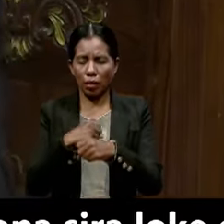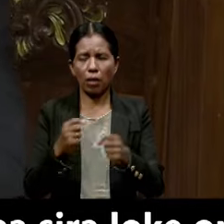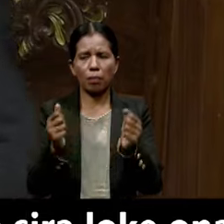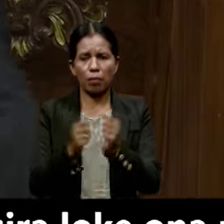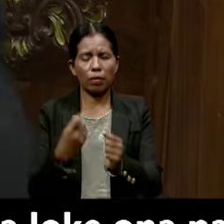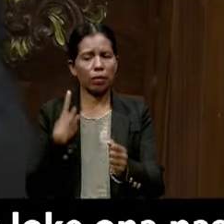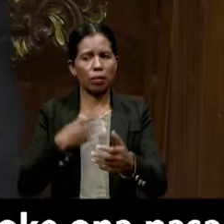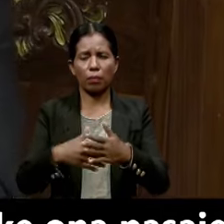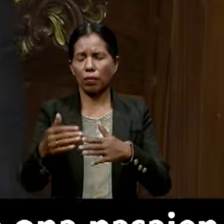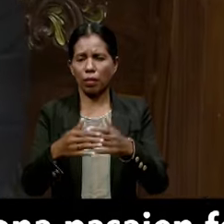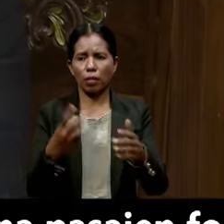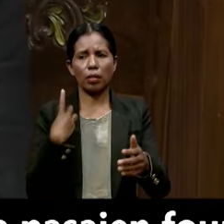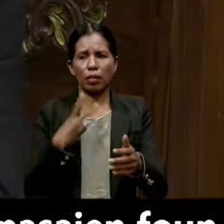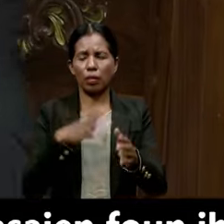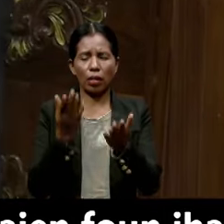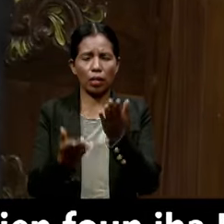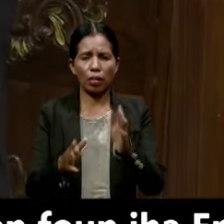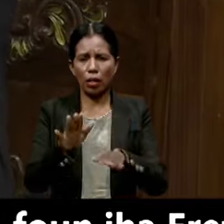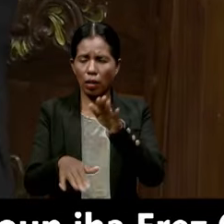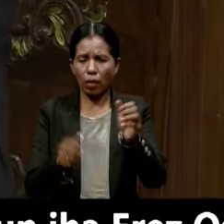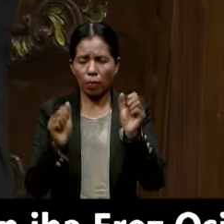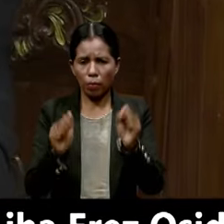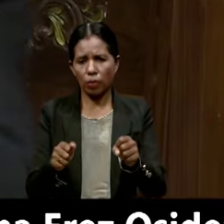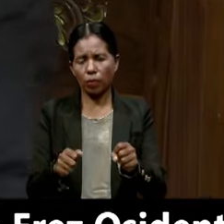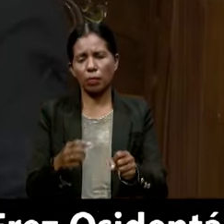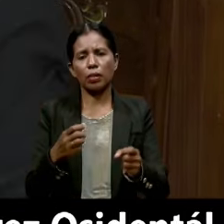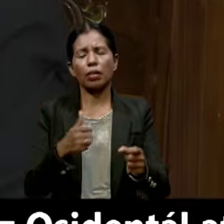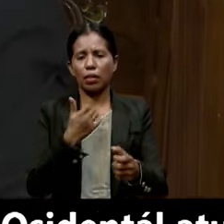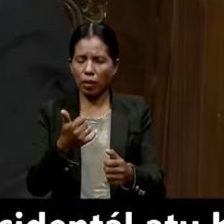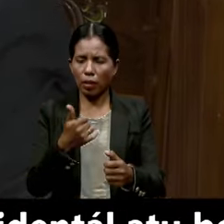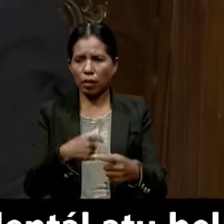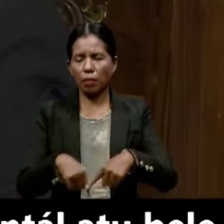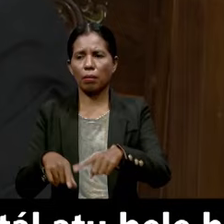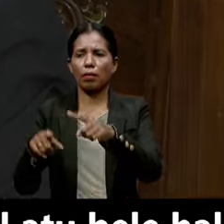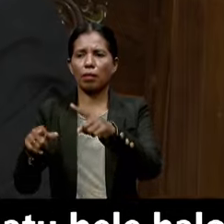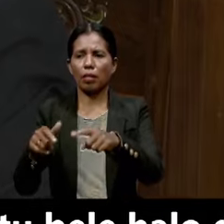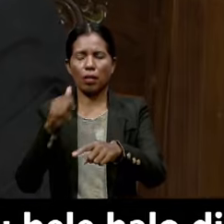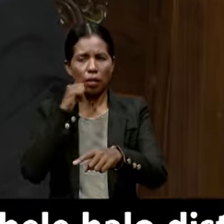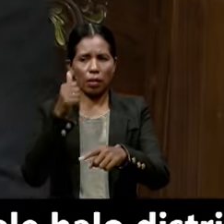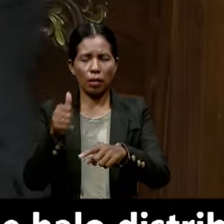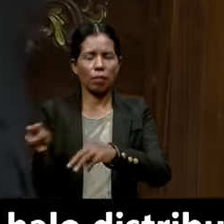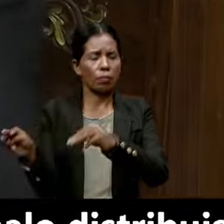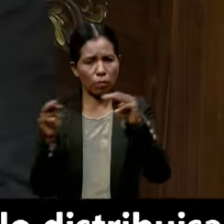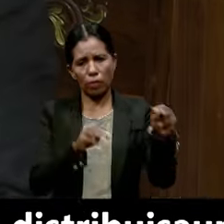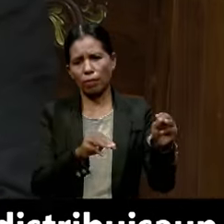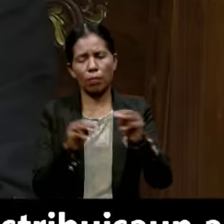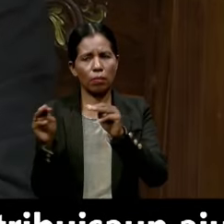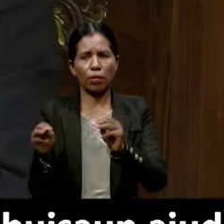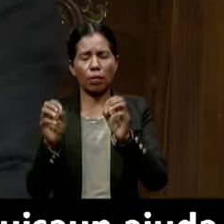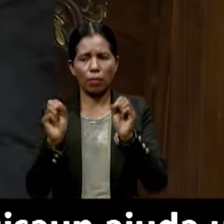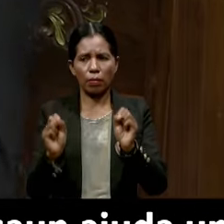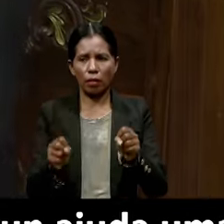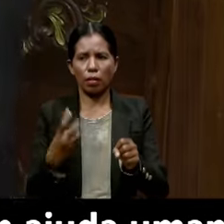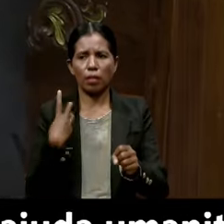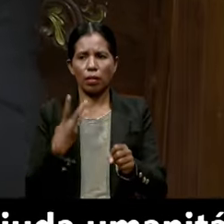ta negosiasaun aproximasaun chosa kita hamutu pronto ni bafale maselo so ini mahau ni la cocok abne karo so spirit bafale torela ne pilihan ini nero kentra